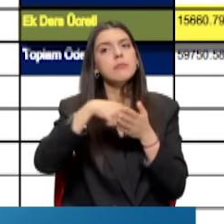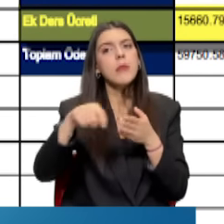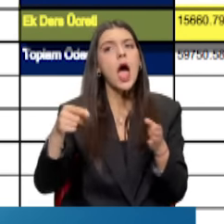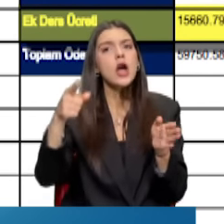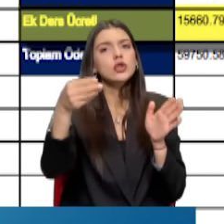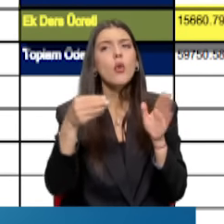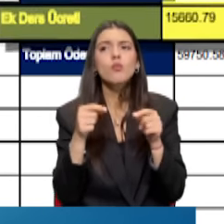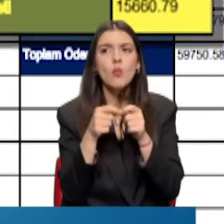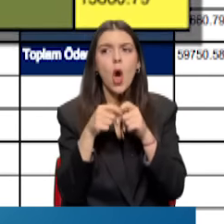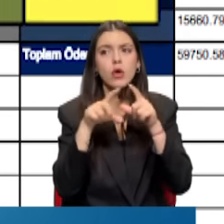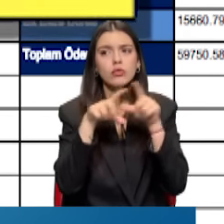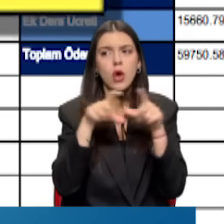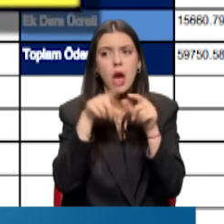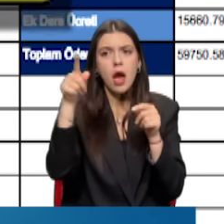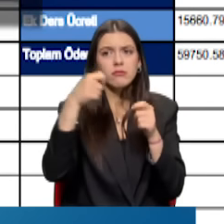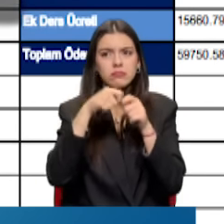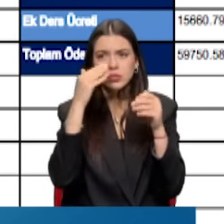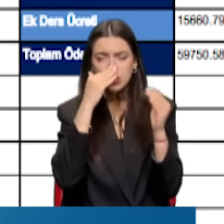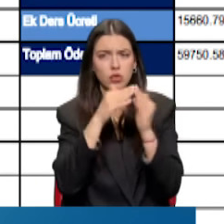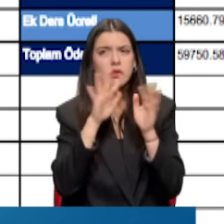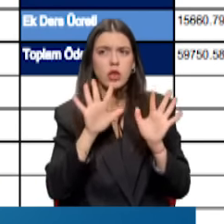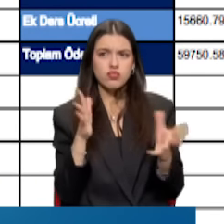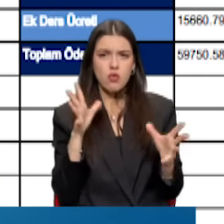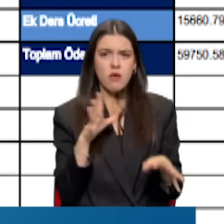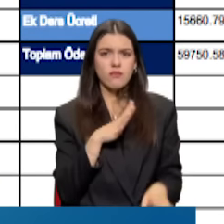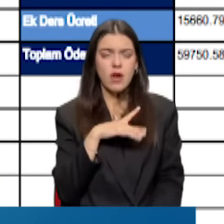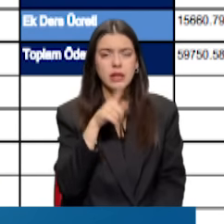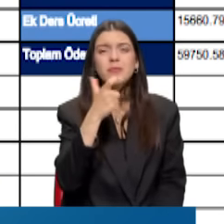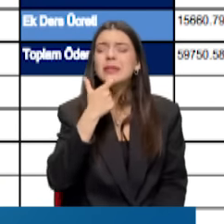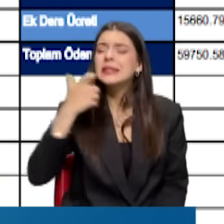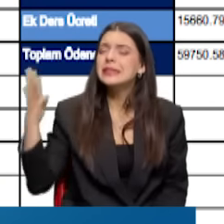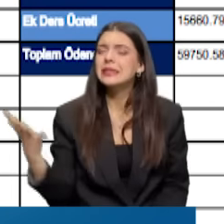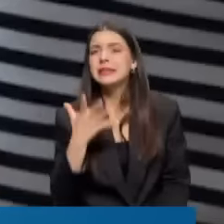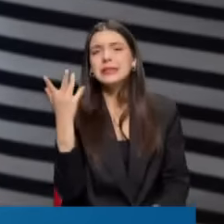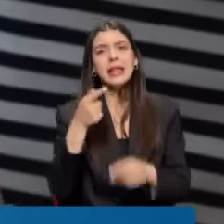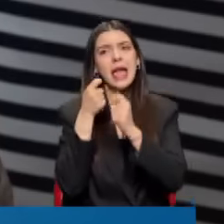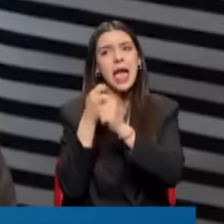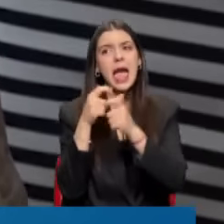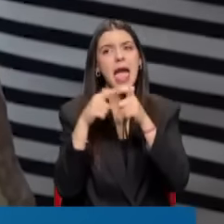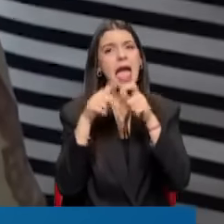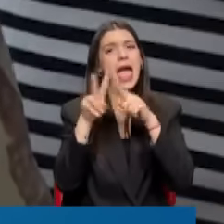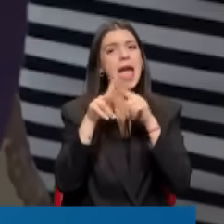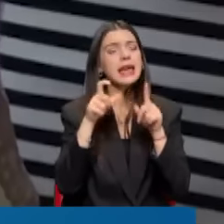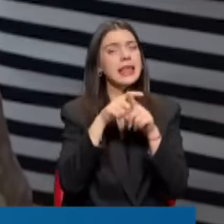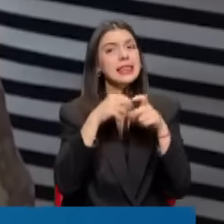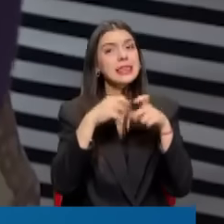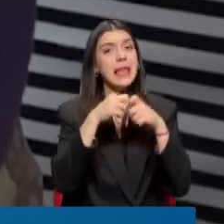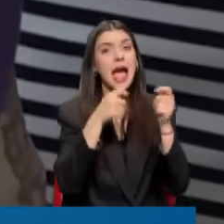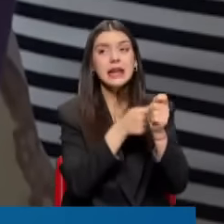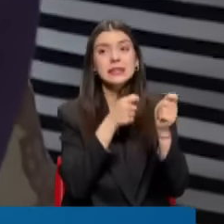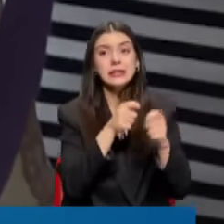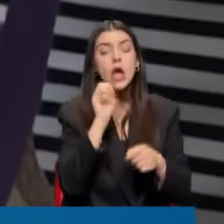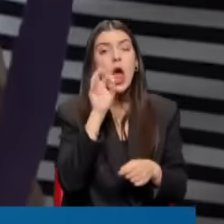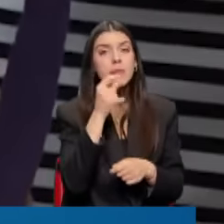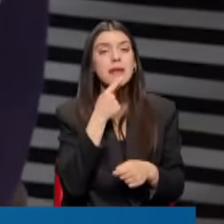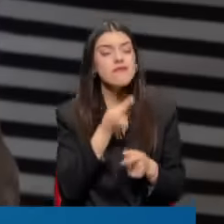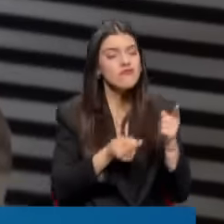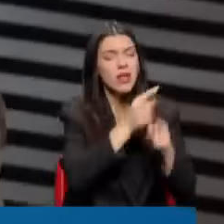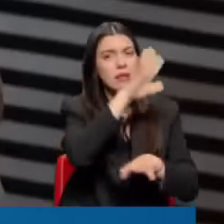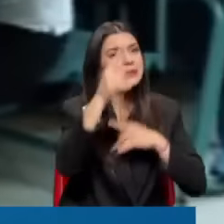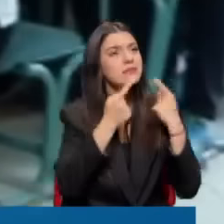düzenlenen bordrolar arasında tutarsızlık vardı senelerdir ek ders ücretleri eksik yatıyordu şikayetçi olan öğretmenler